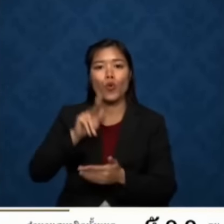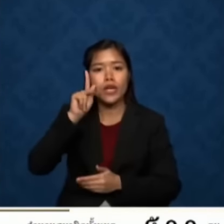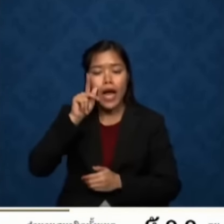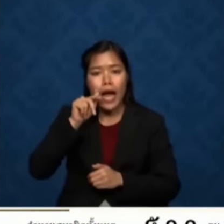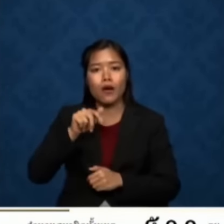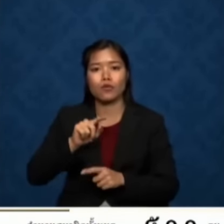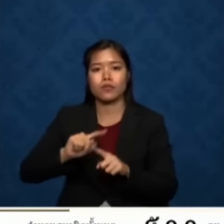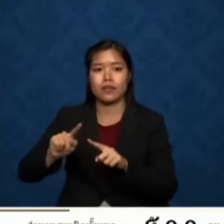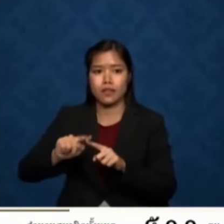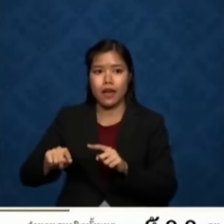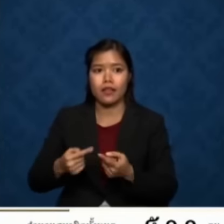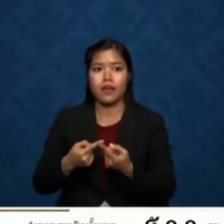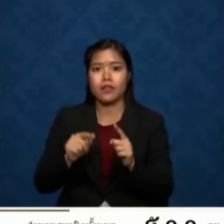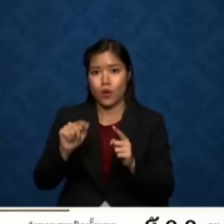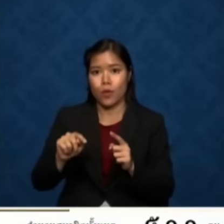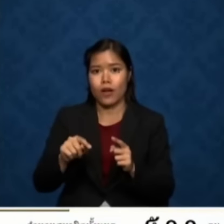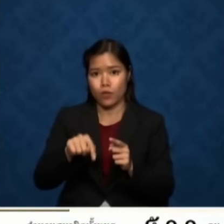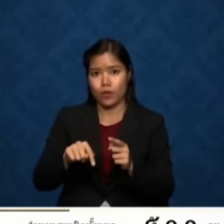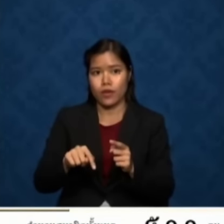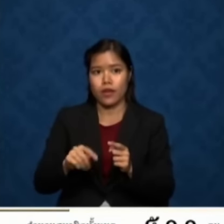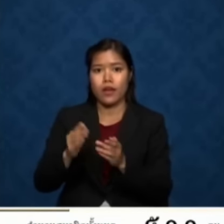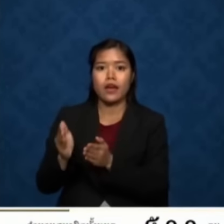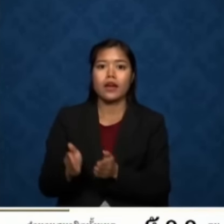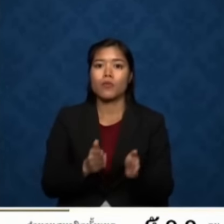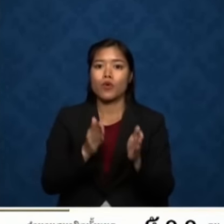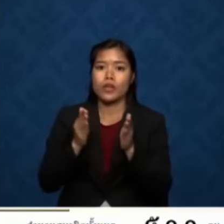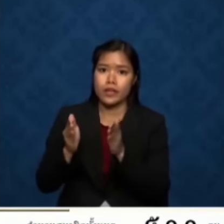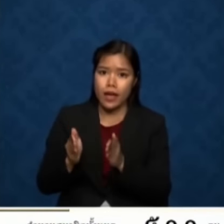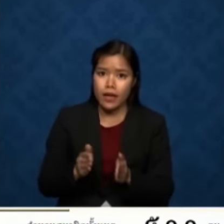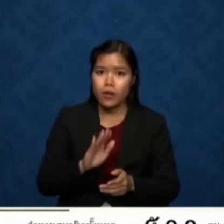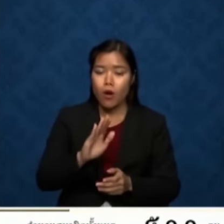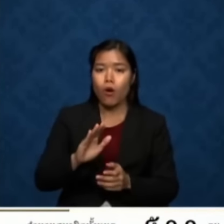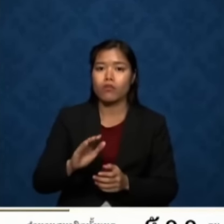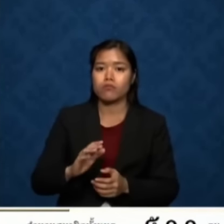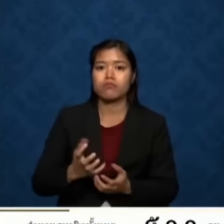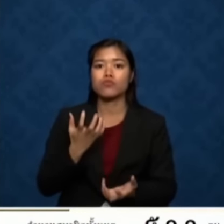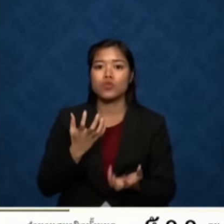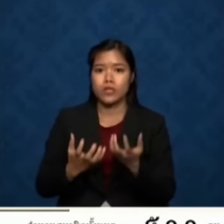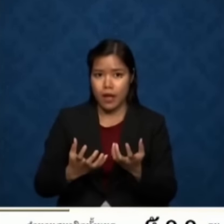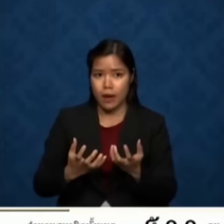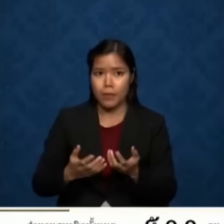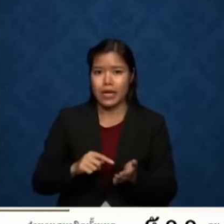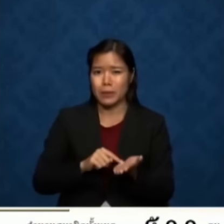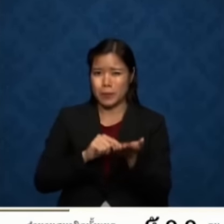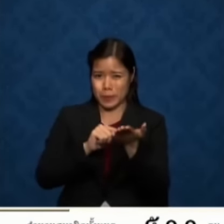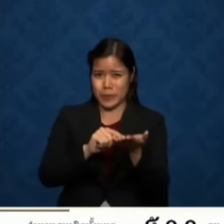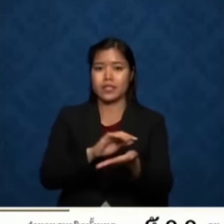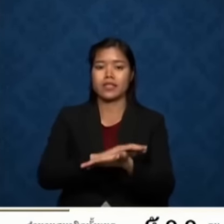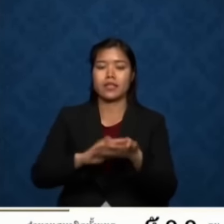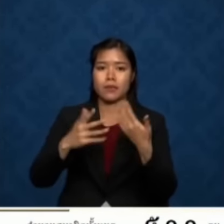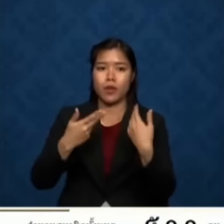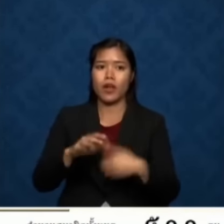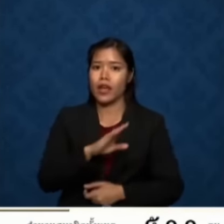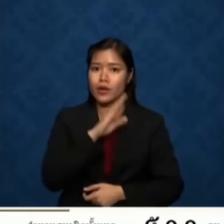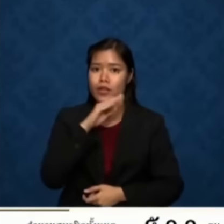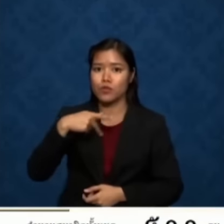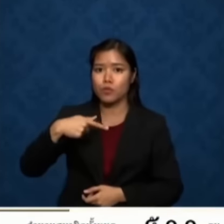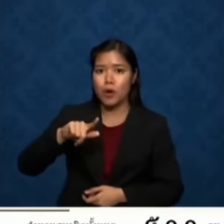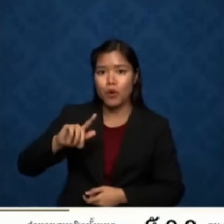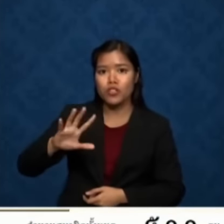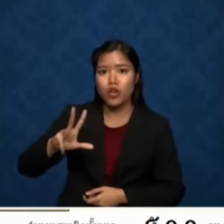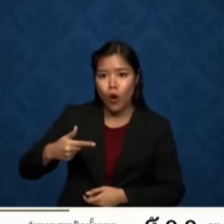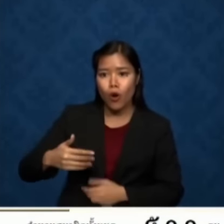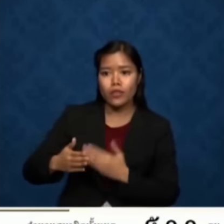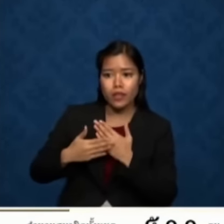แต่ว่าเรื่องนี้เข้าสู่กระบวนการยุติธรรมแล้วเราก็ต้องให้ถ้าปปช.เรียกได้เรียกผมก็จะไปผมก็คิ